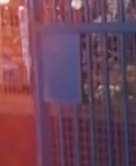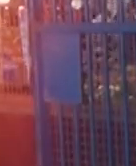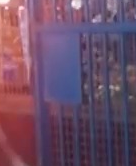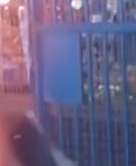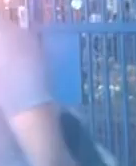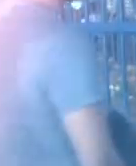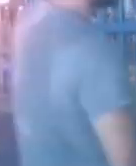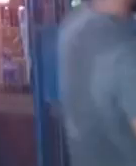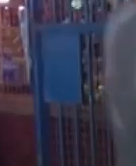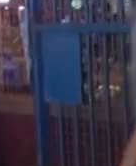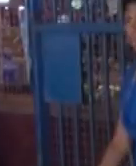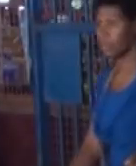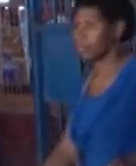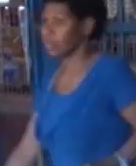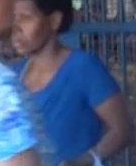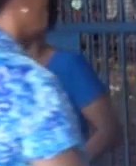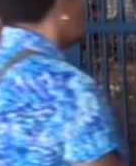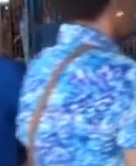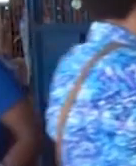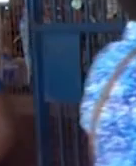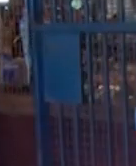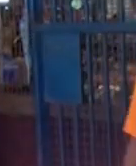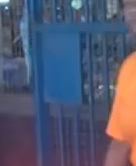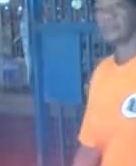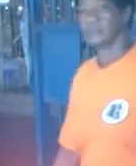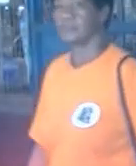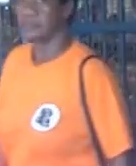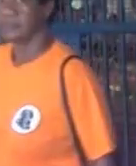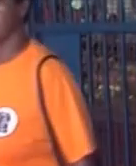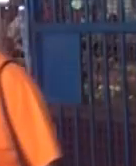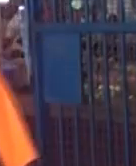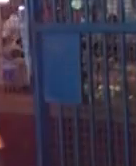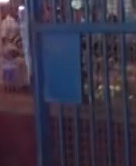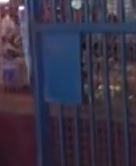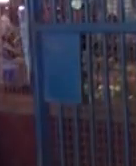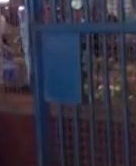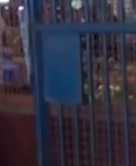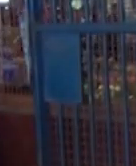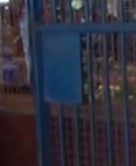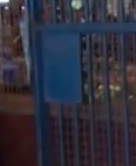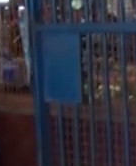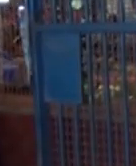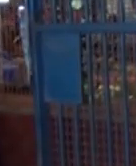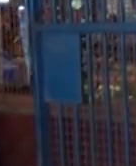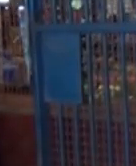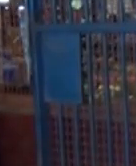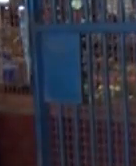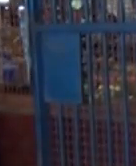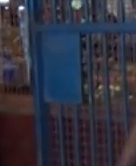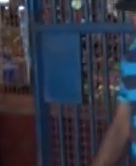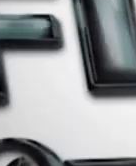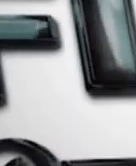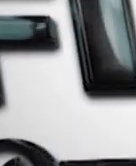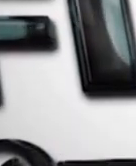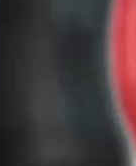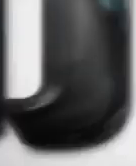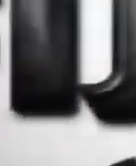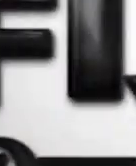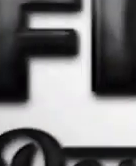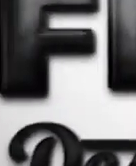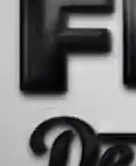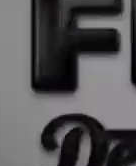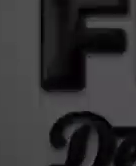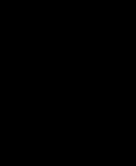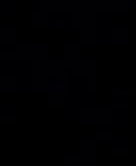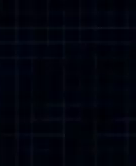कुमार साहब ने नाइक है गोंगो लुगु लटोका रेडियो फीजी 2 में पुराना गाना लगे हमें बहुत अच्छा लगे रेडियो फीजी